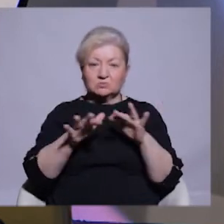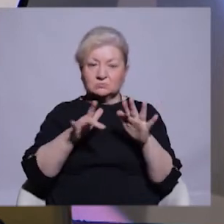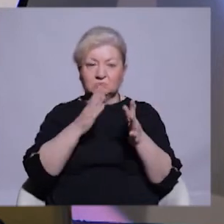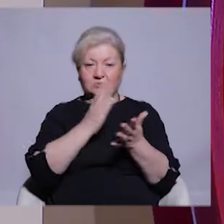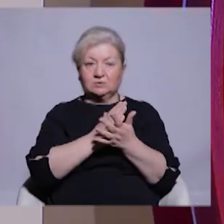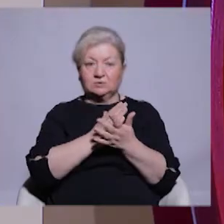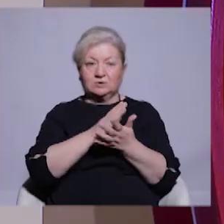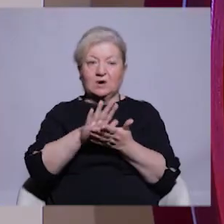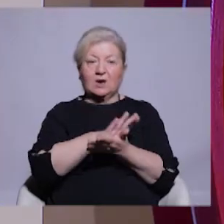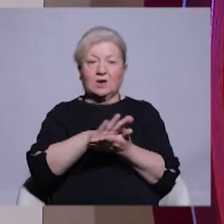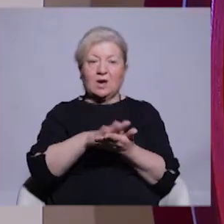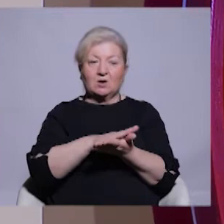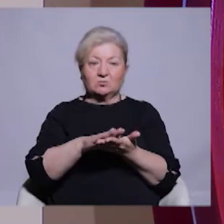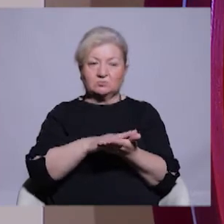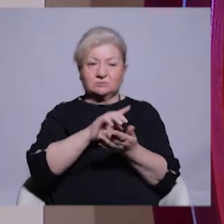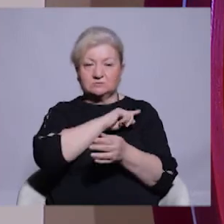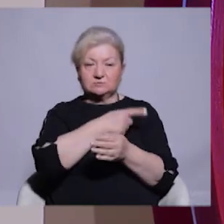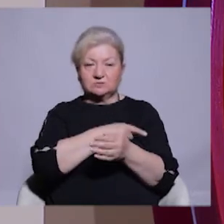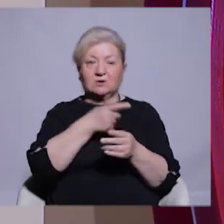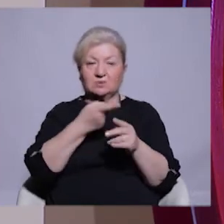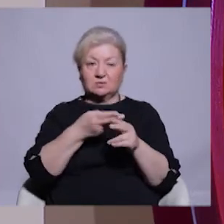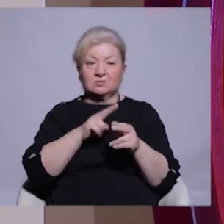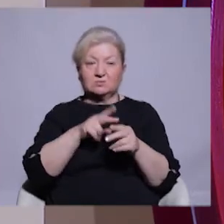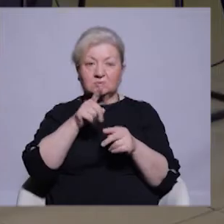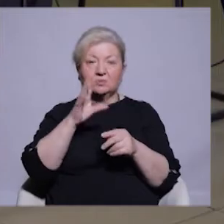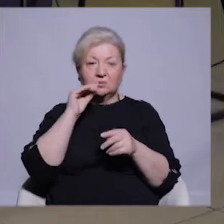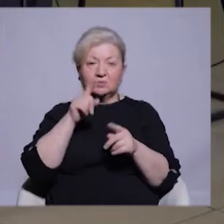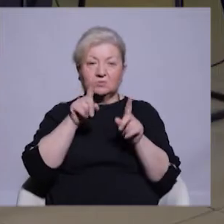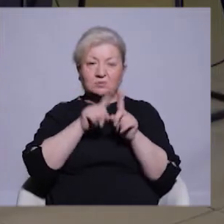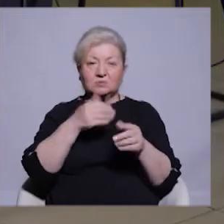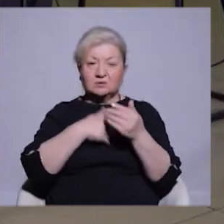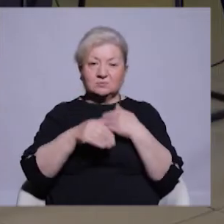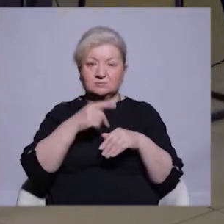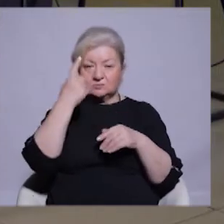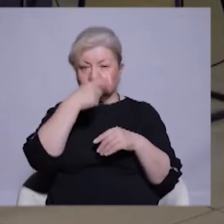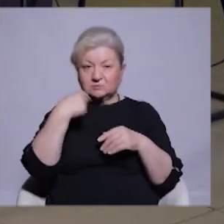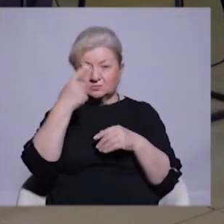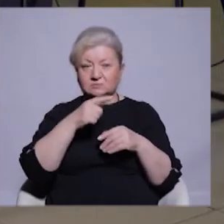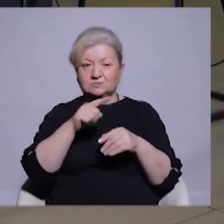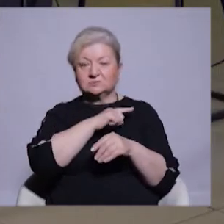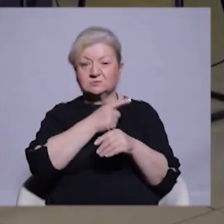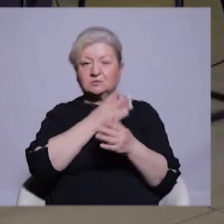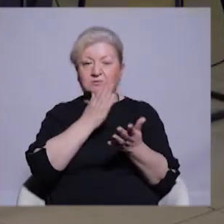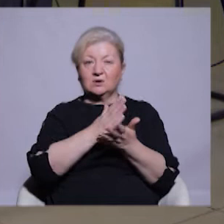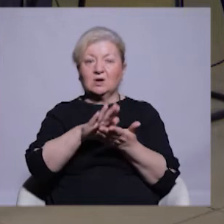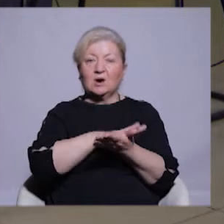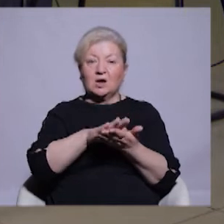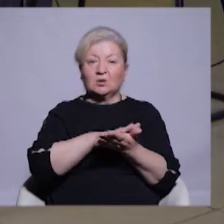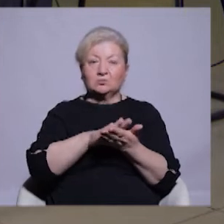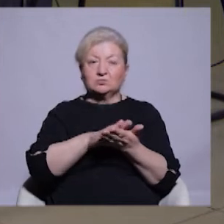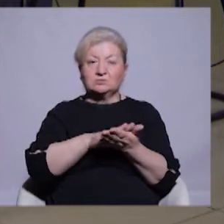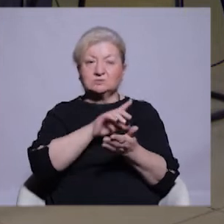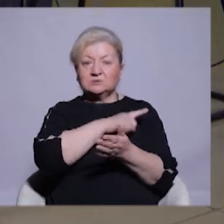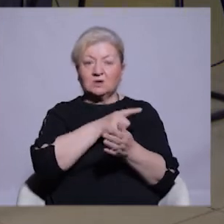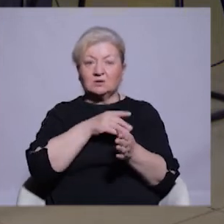ხო? ხახუნის ძალა. ამ შემთხვევაში, ისევე როგორც ნებისმიერი სხვა ტიპის ძალა, ხახუნის ძალა ასრულებს